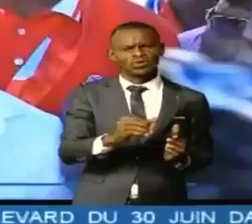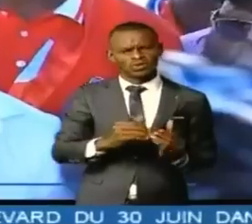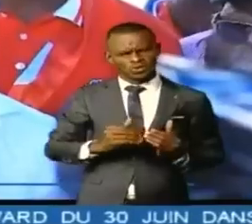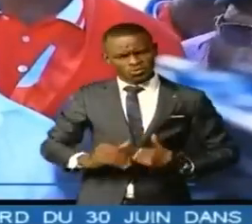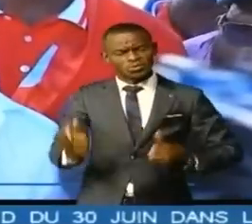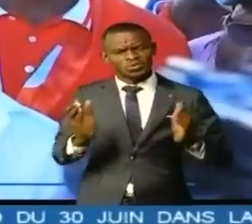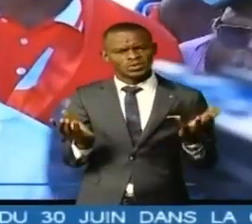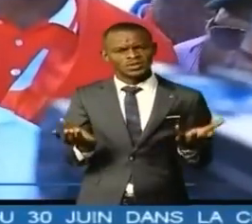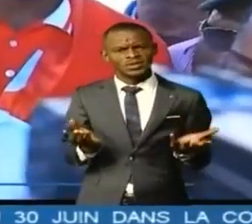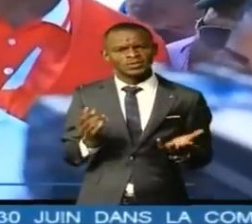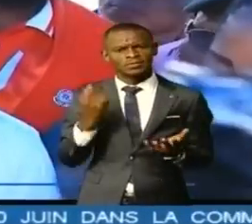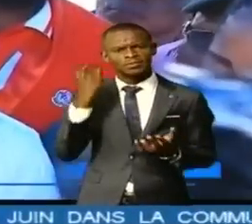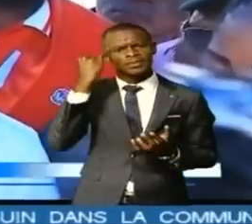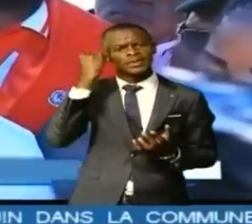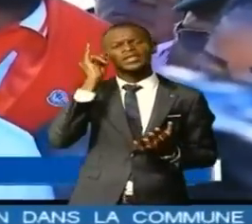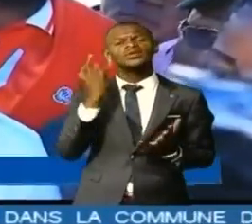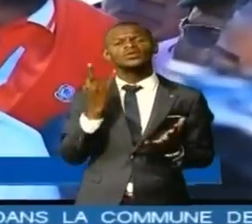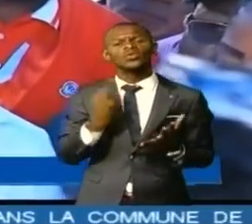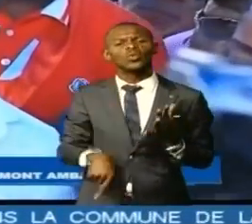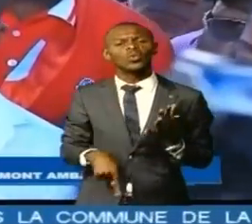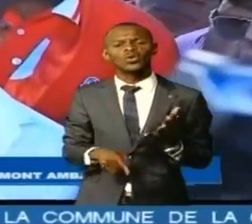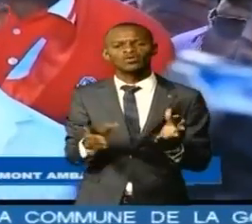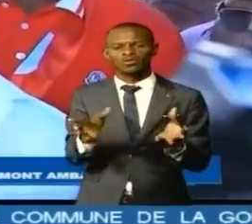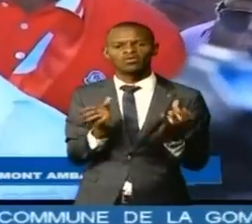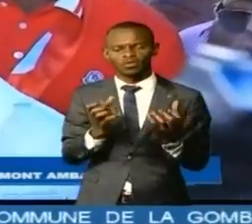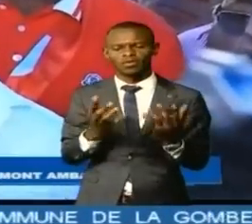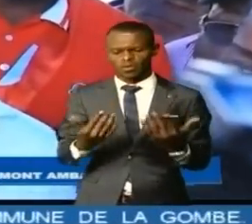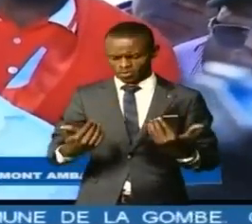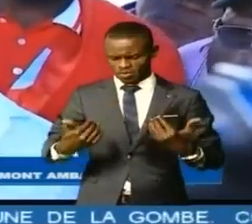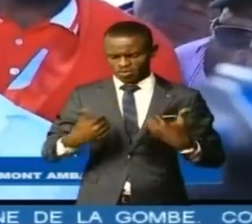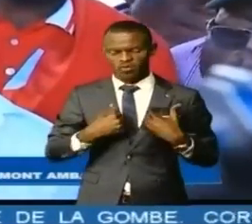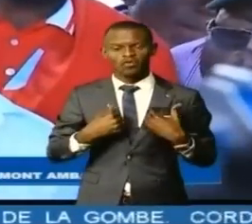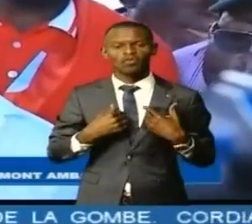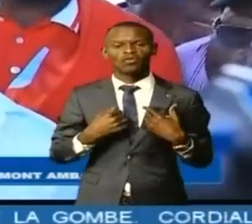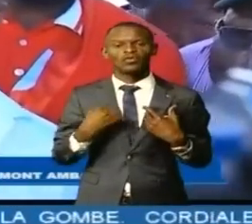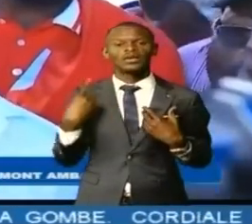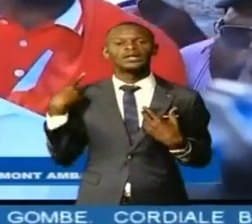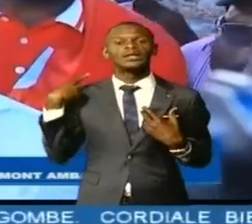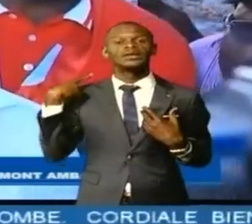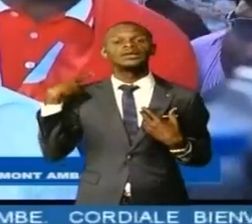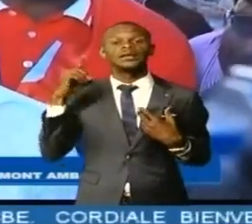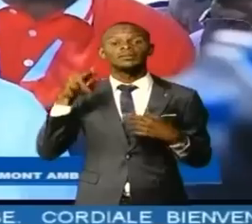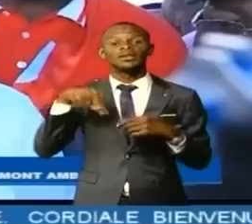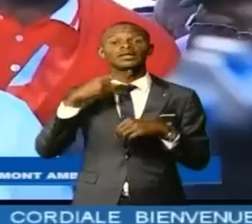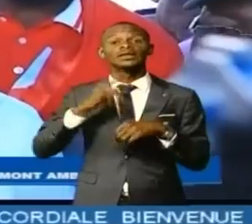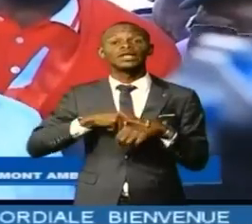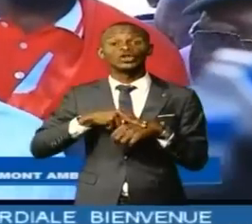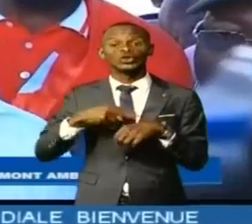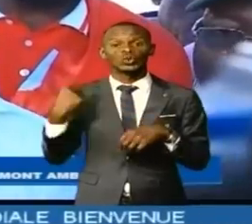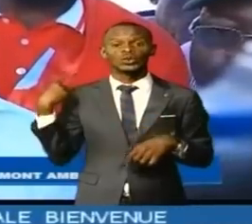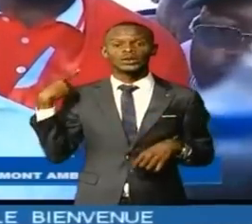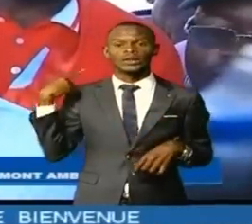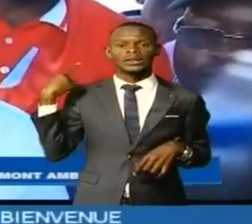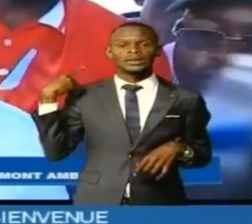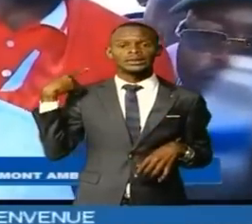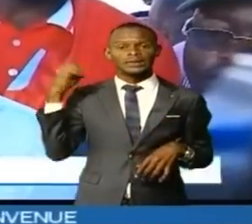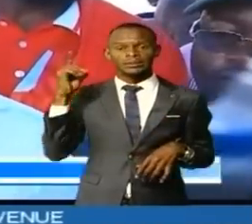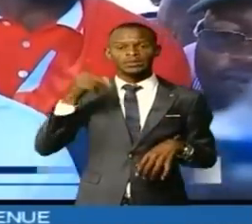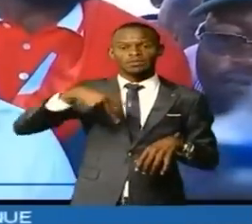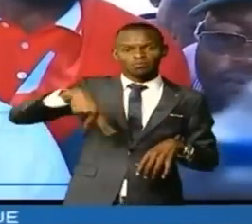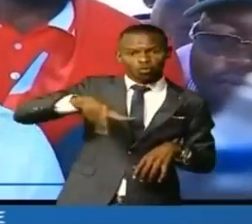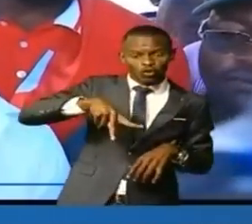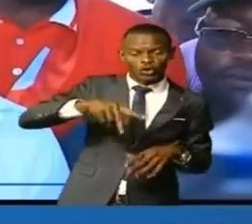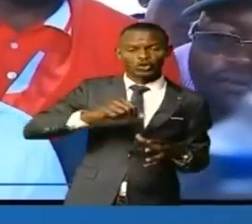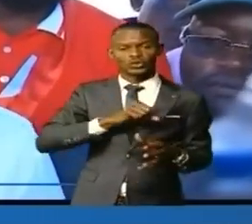moins des députés nationaux, des députés provinciaux de tout mon bas et un sénateur. J'ai transmis les messages du soutien du